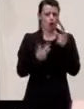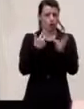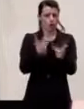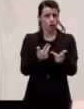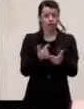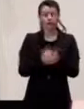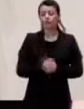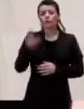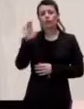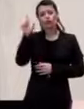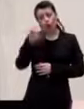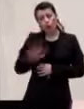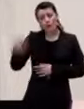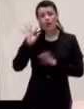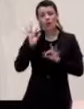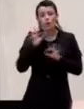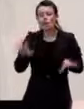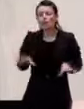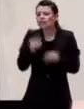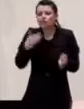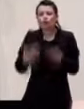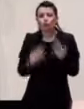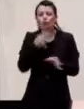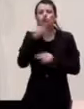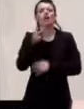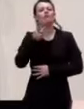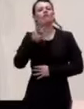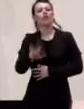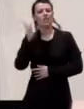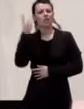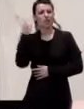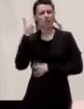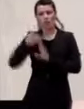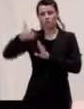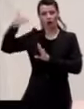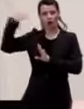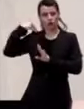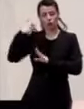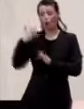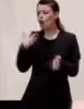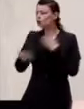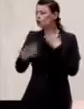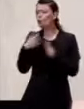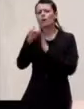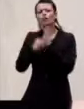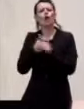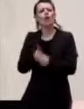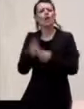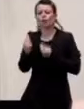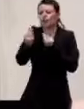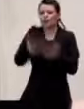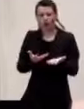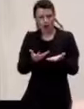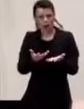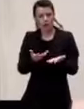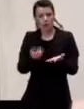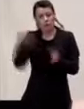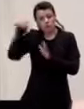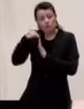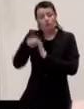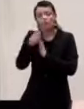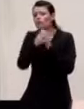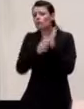a partire dai primi giorni, cioè il 23 febbraio, ha fatto la prima linea guida in cui specificava che